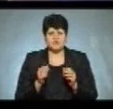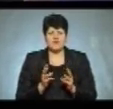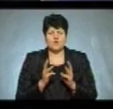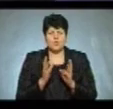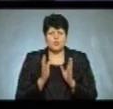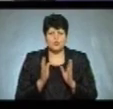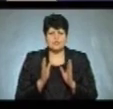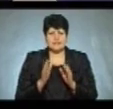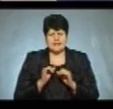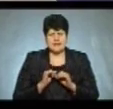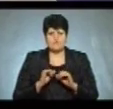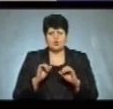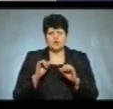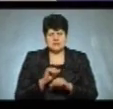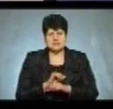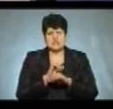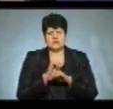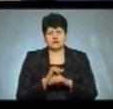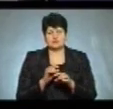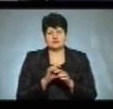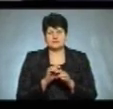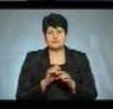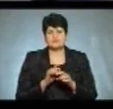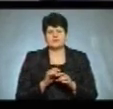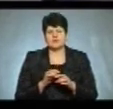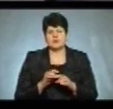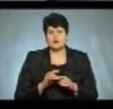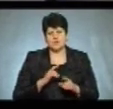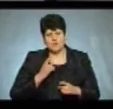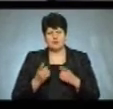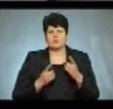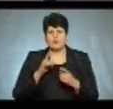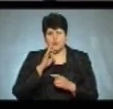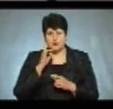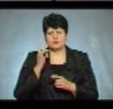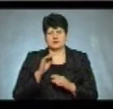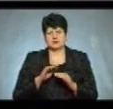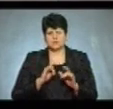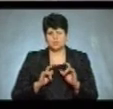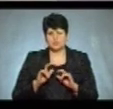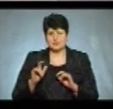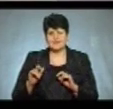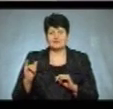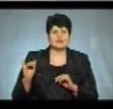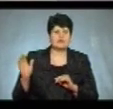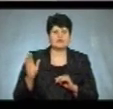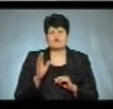вогонь революційного зриву, шкільництва, молоді, студентства, І